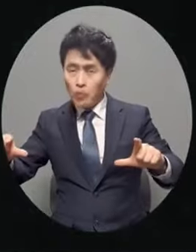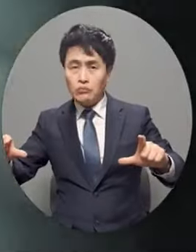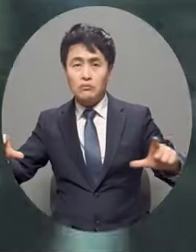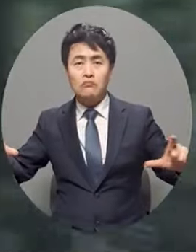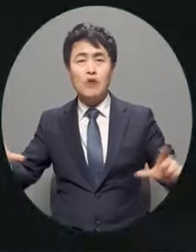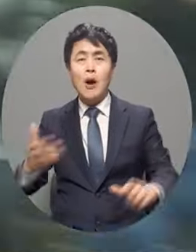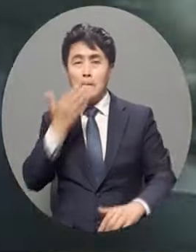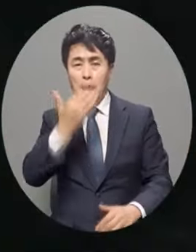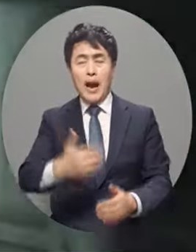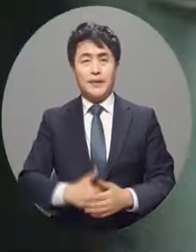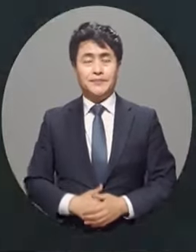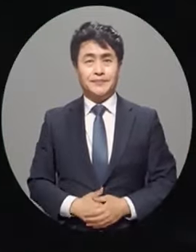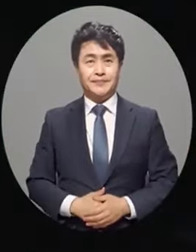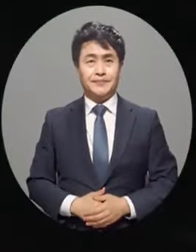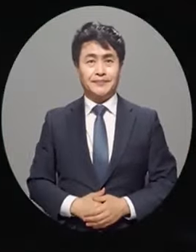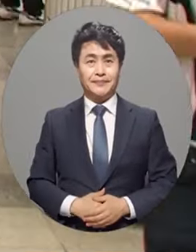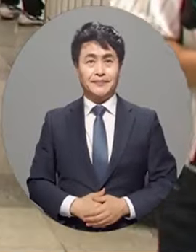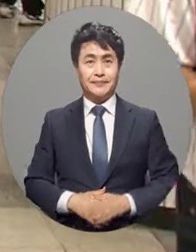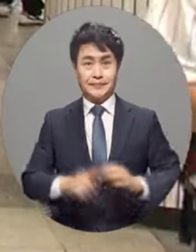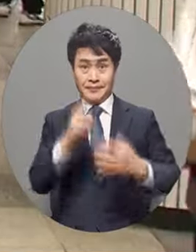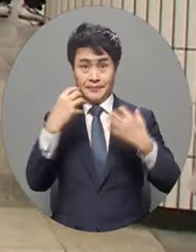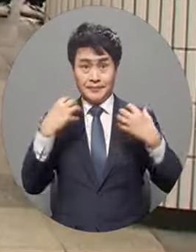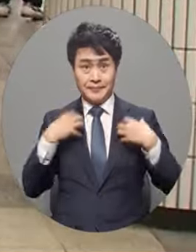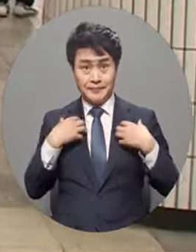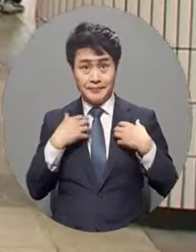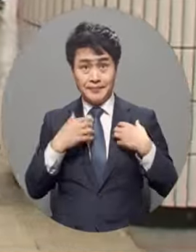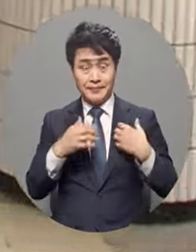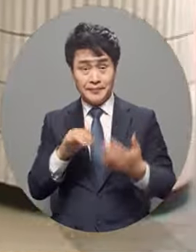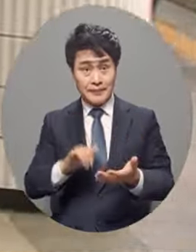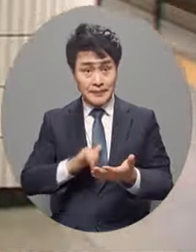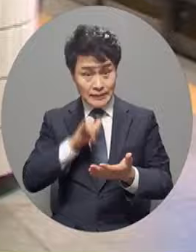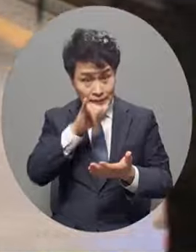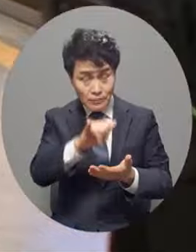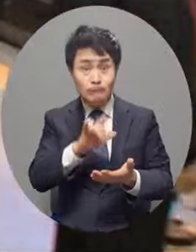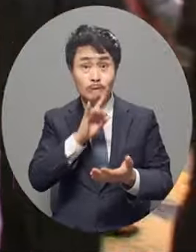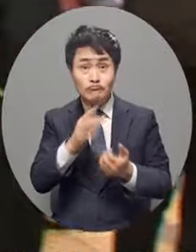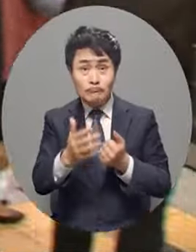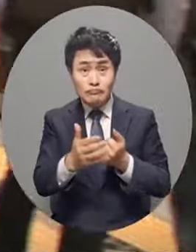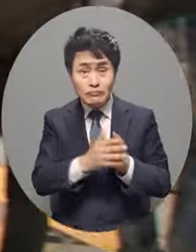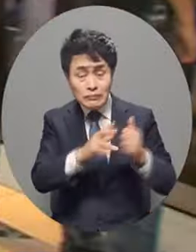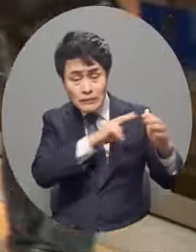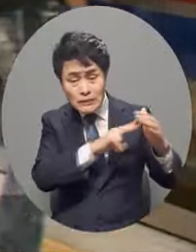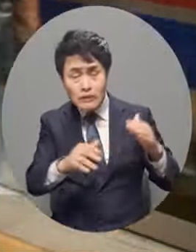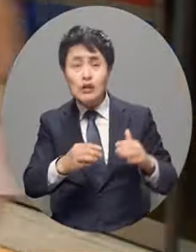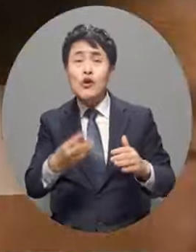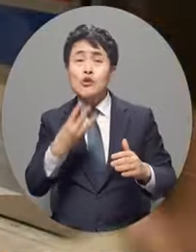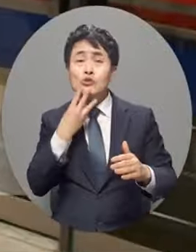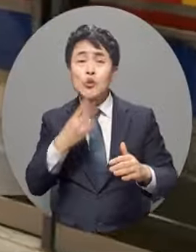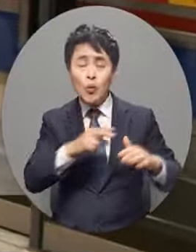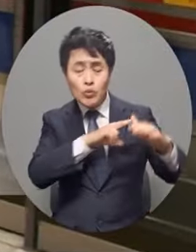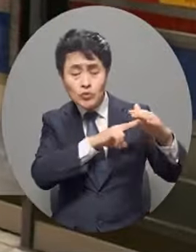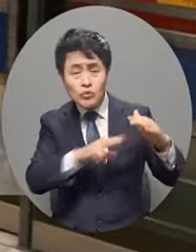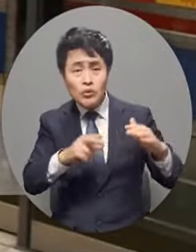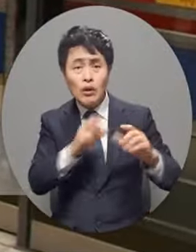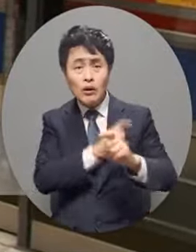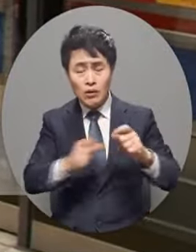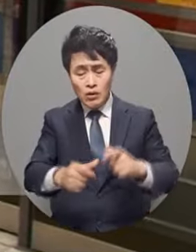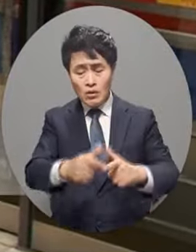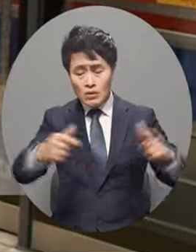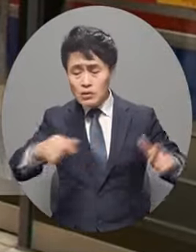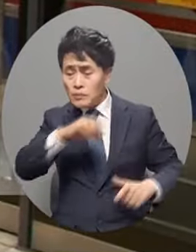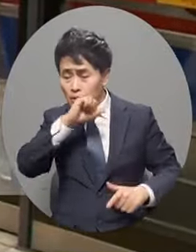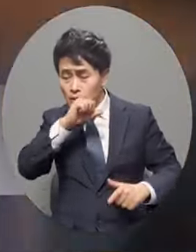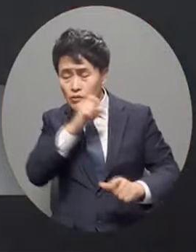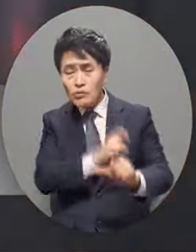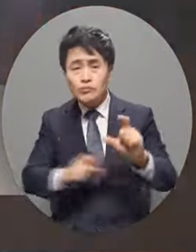수 있다는 겁니다. 정부는 김포 골드라인뿐 아니라 서울 도시철도에도 증편 예산을 추가